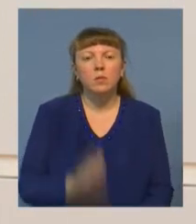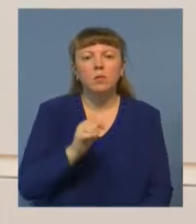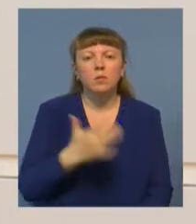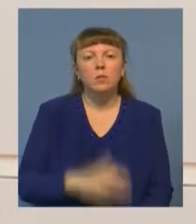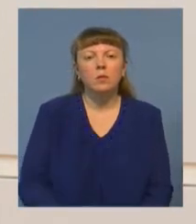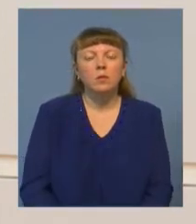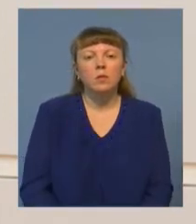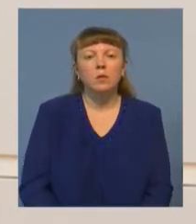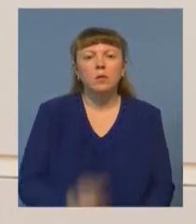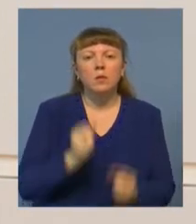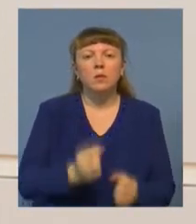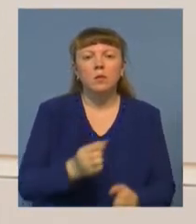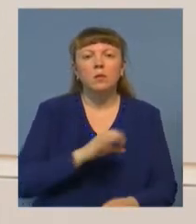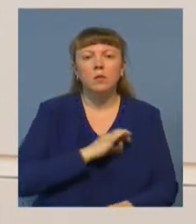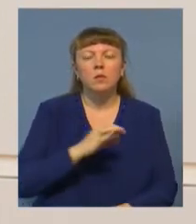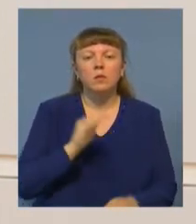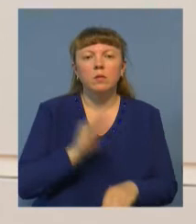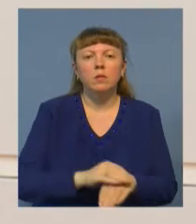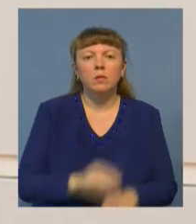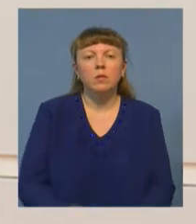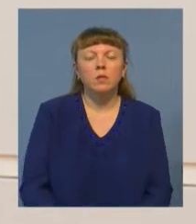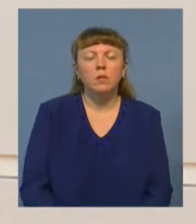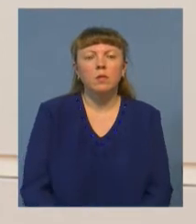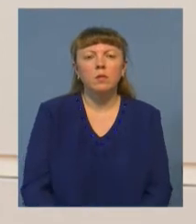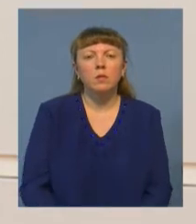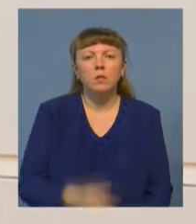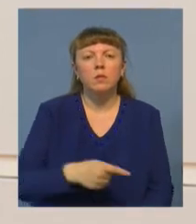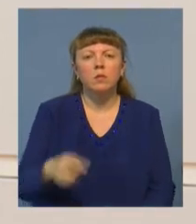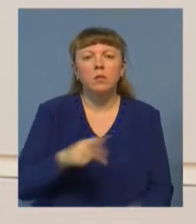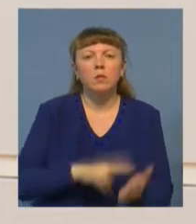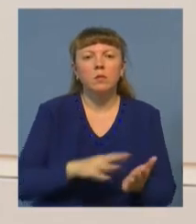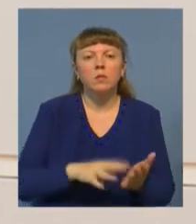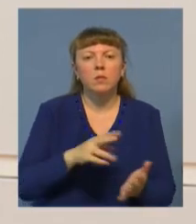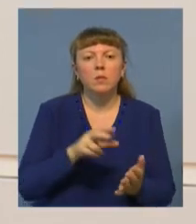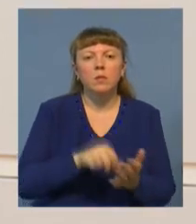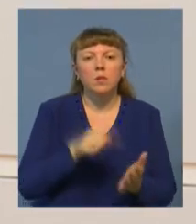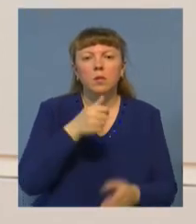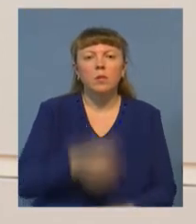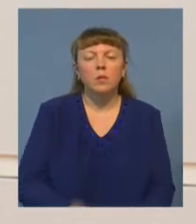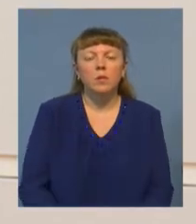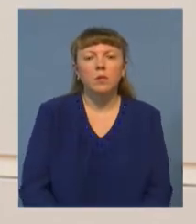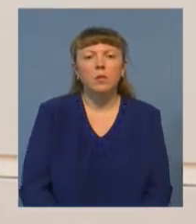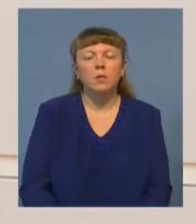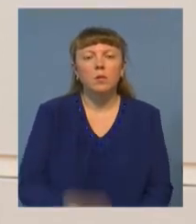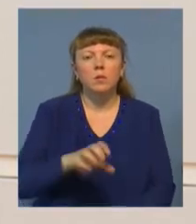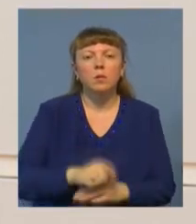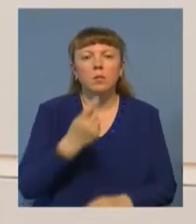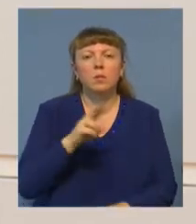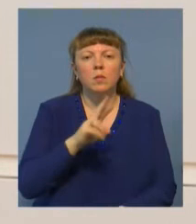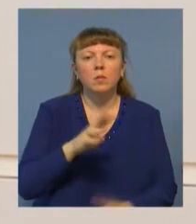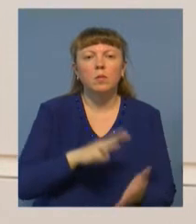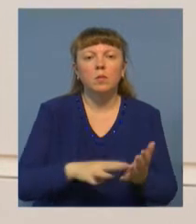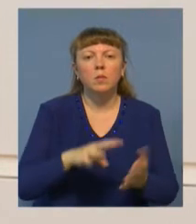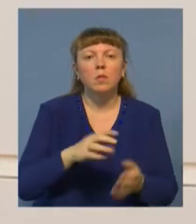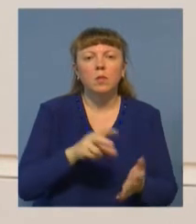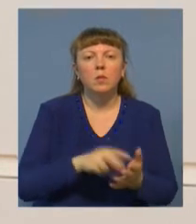и устанавливает юридический факт. Но до января 98 года. То есть после 1 января